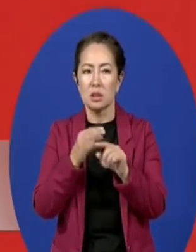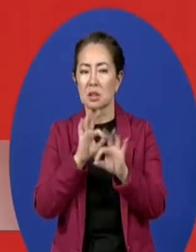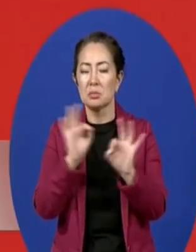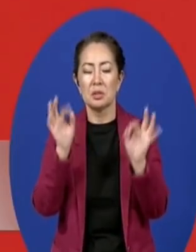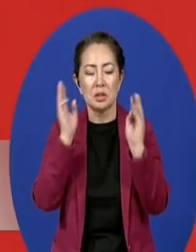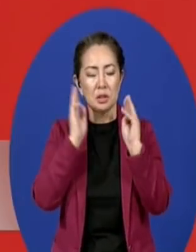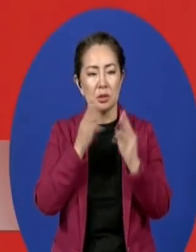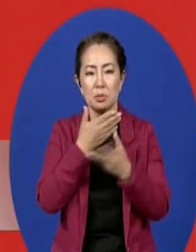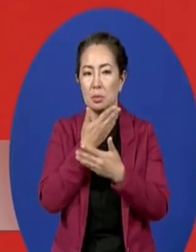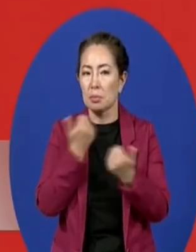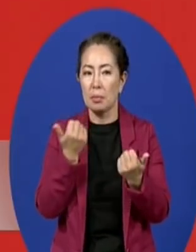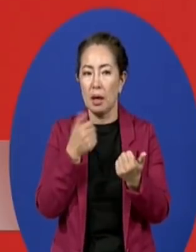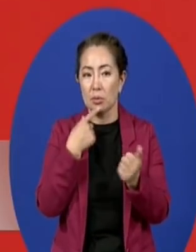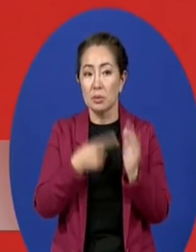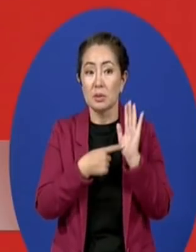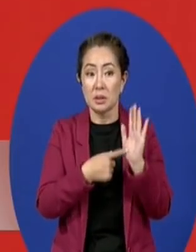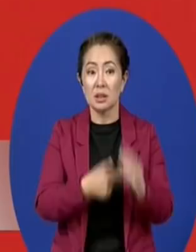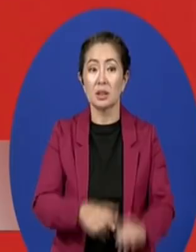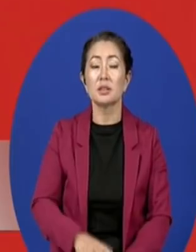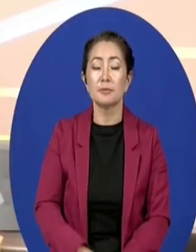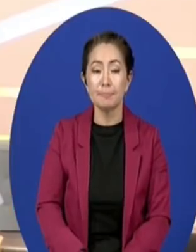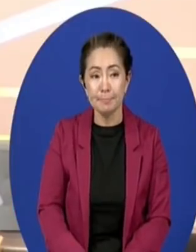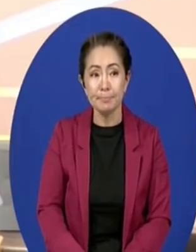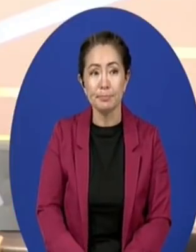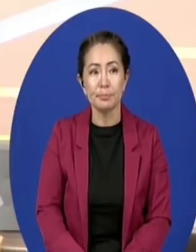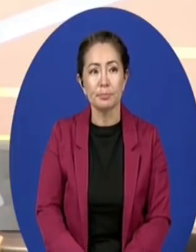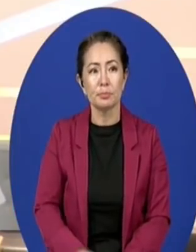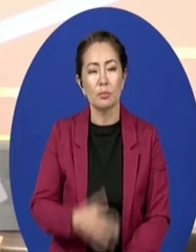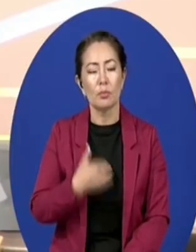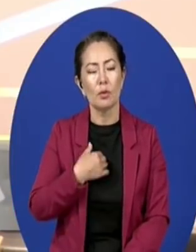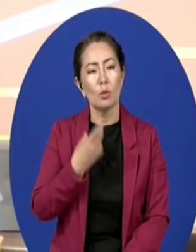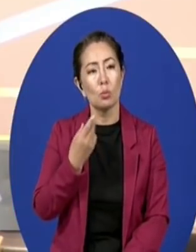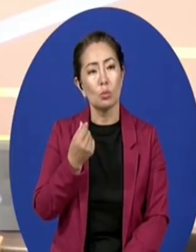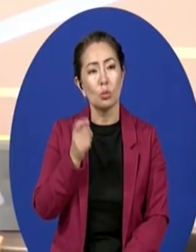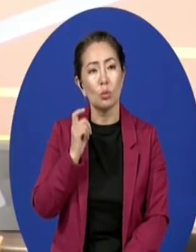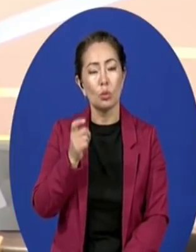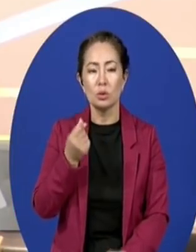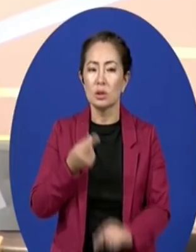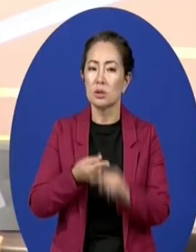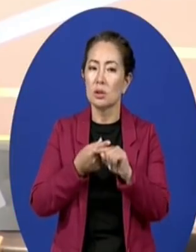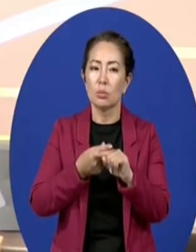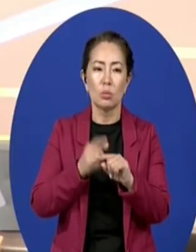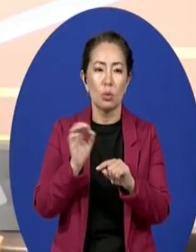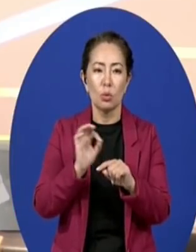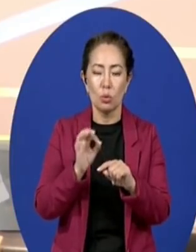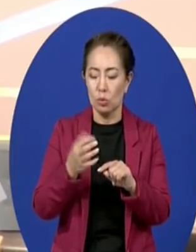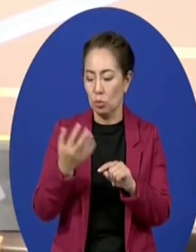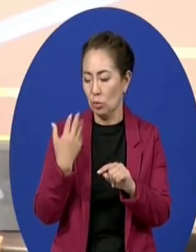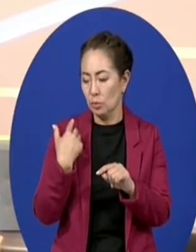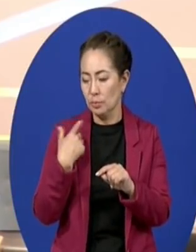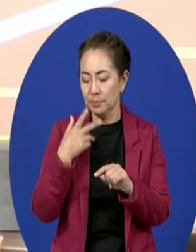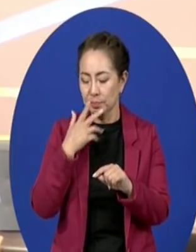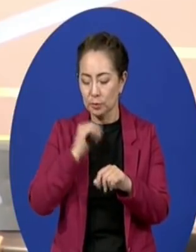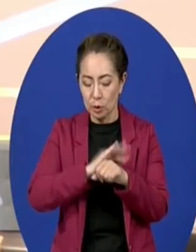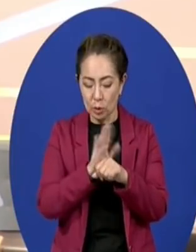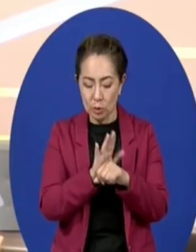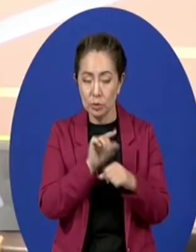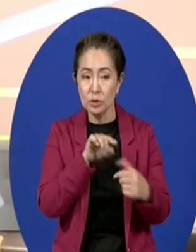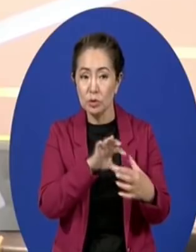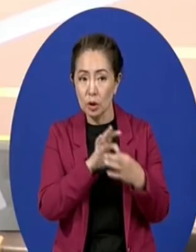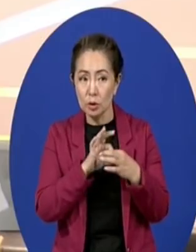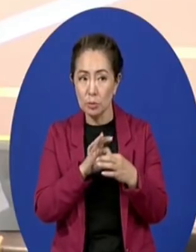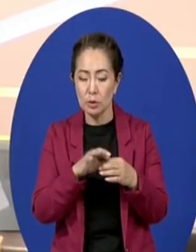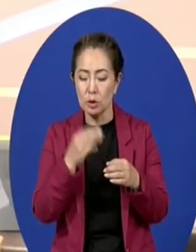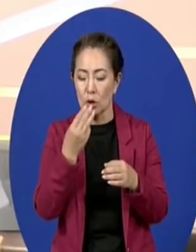шийдвэр гаргахгүй гэдгийг хэлж байна. Бид үнэ бол ерөөсөө өсөхгүй, харин бол сая бид нэр яг энэ цар тахалтай